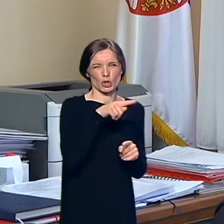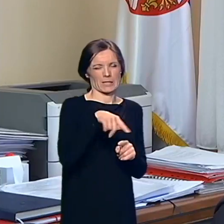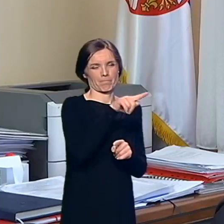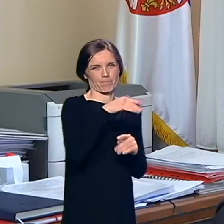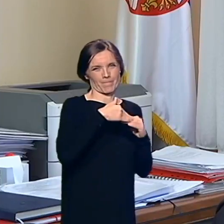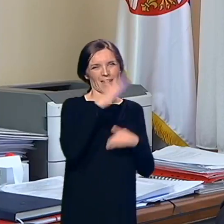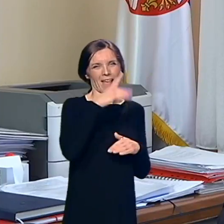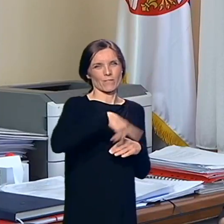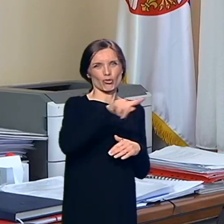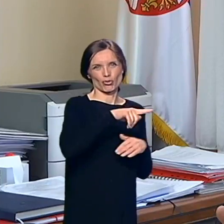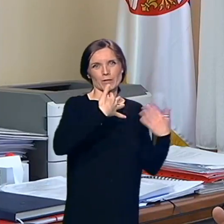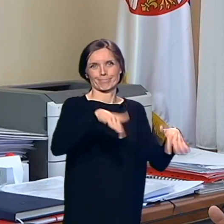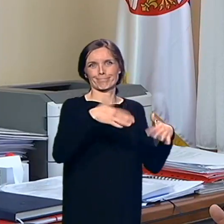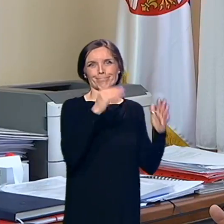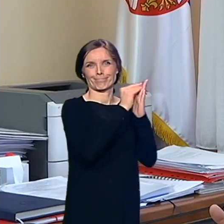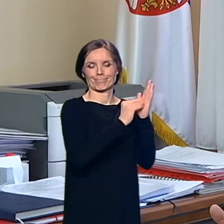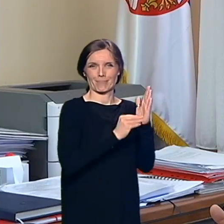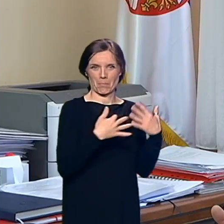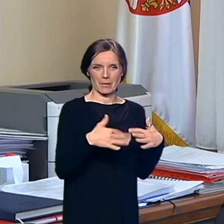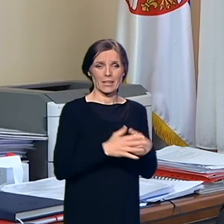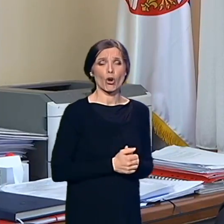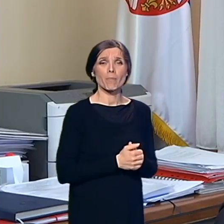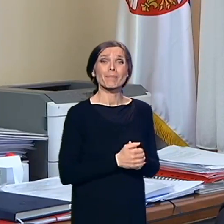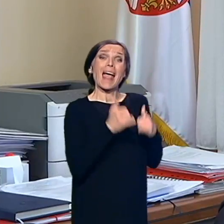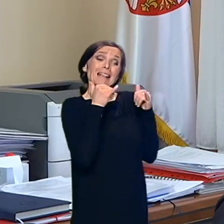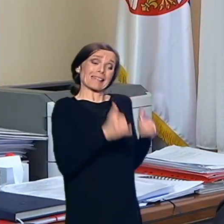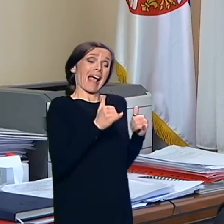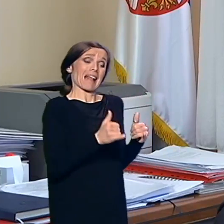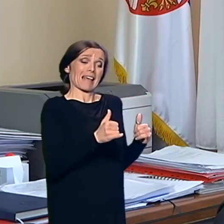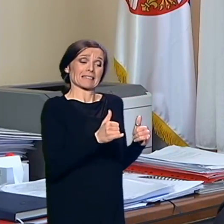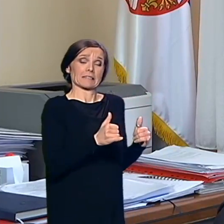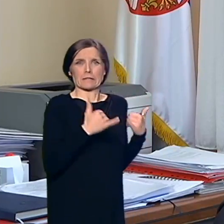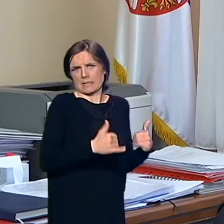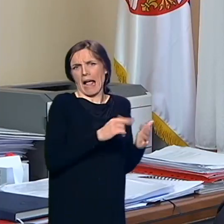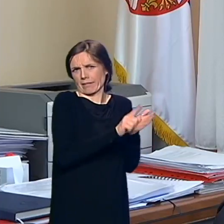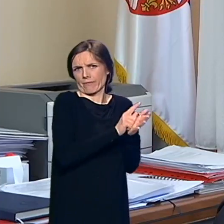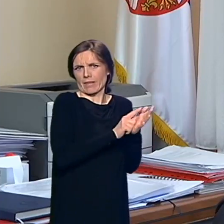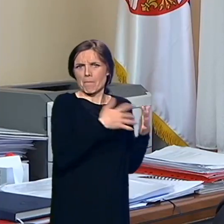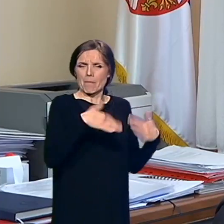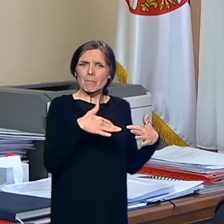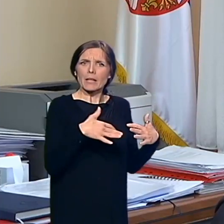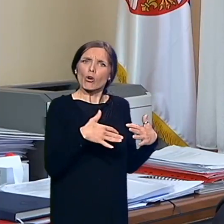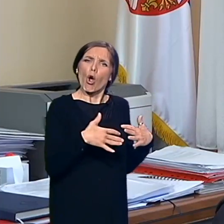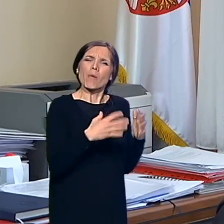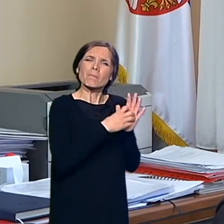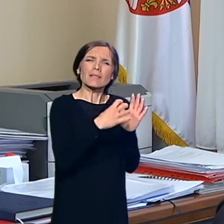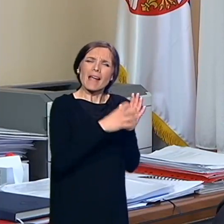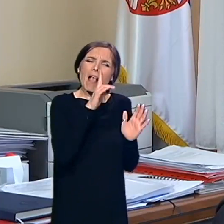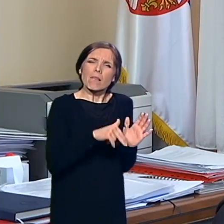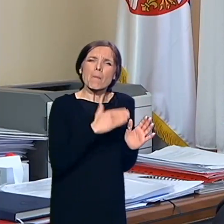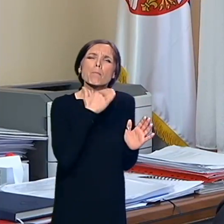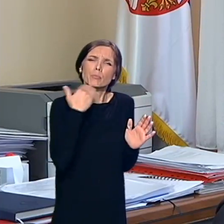broj. Mi dan danas imamo i dalje na birovu, da kažemo, još uvek veliki